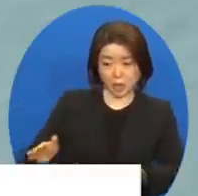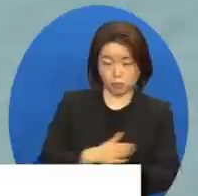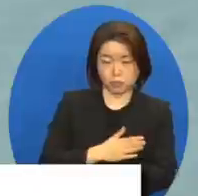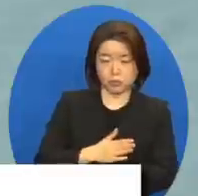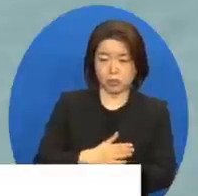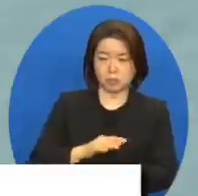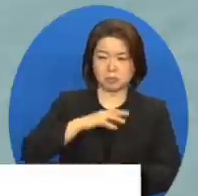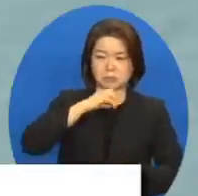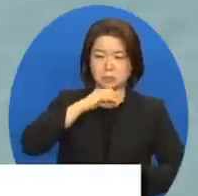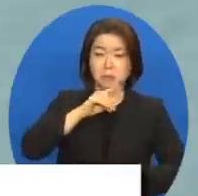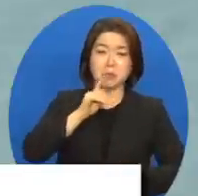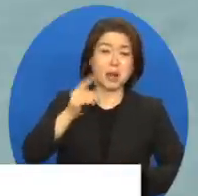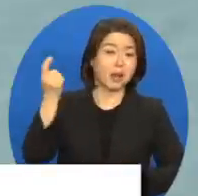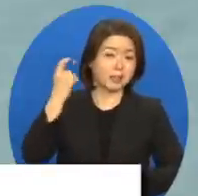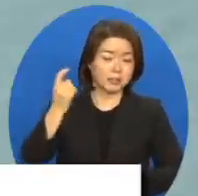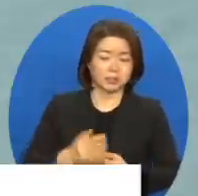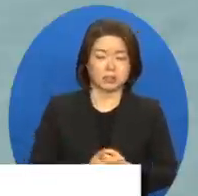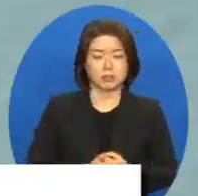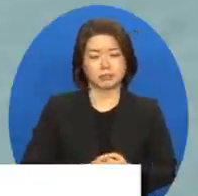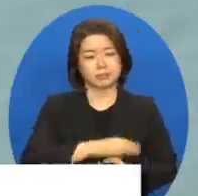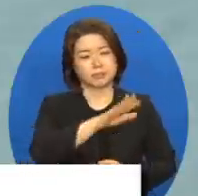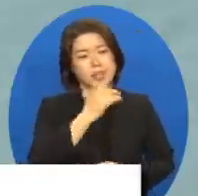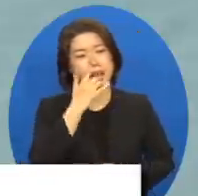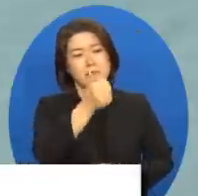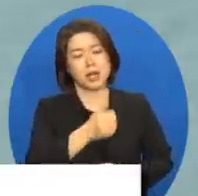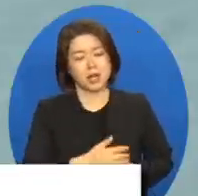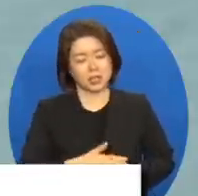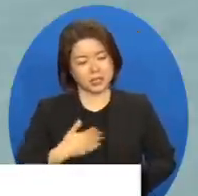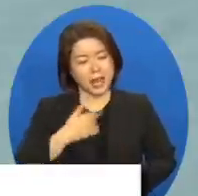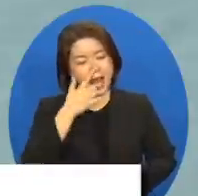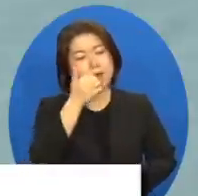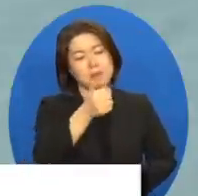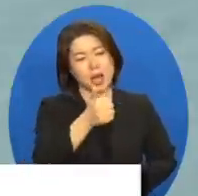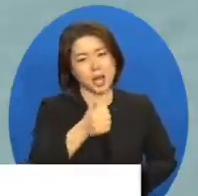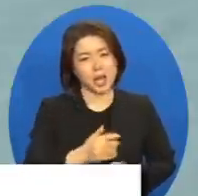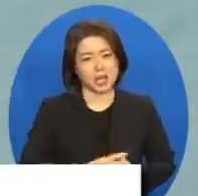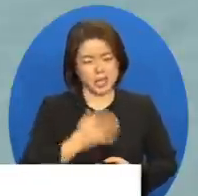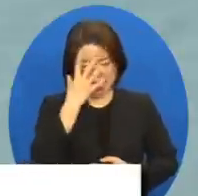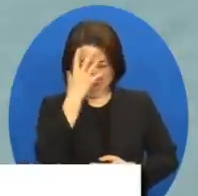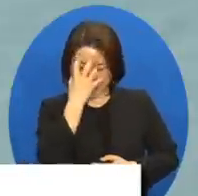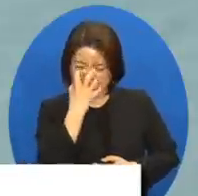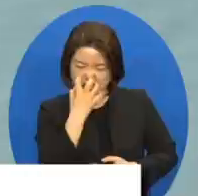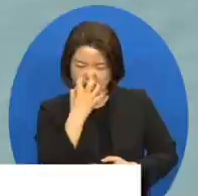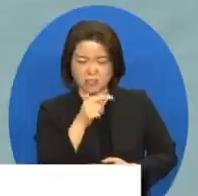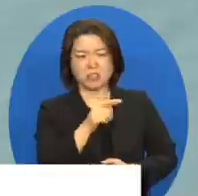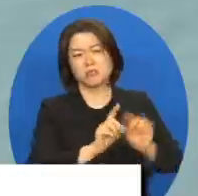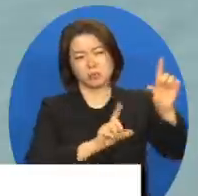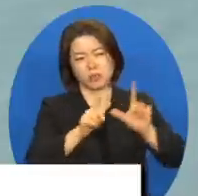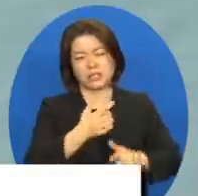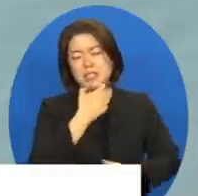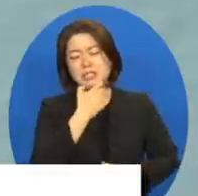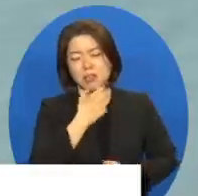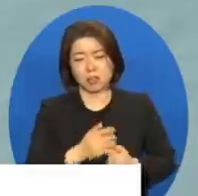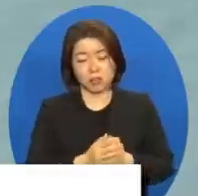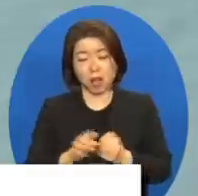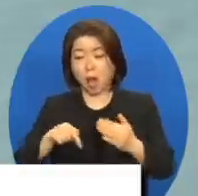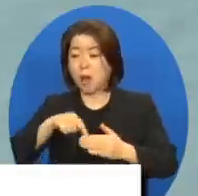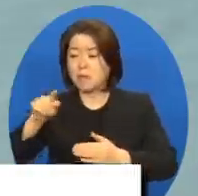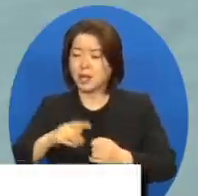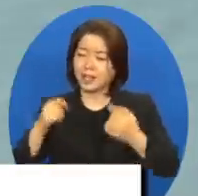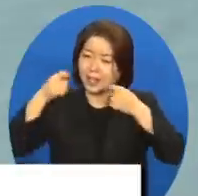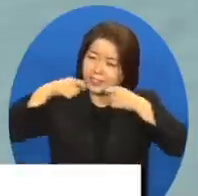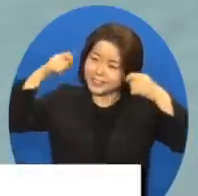들었답니다. 아빠, 난 아빠가 인상 쓰는 게 제일 싫어요. 바깥에서는